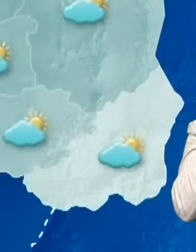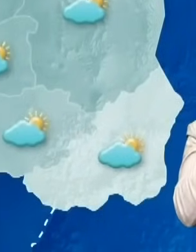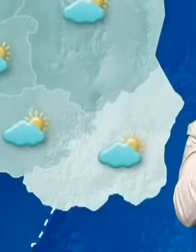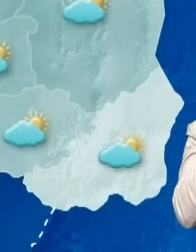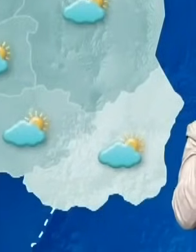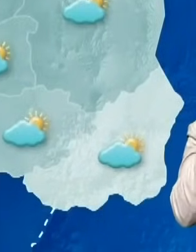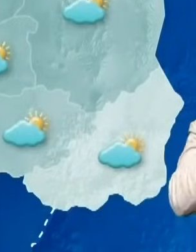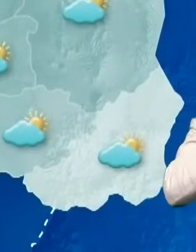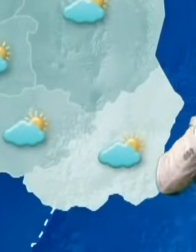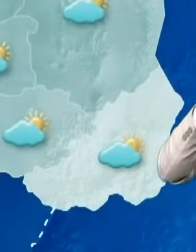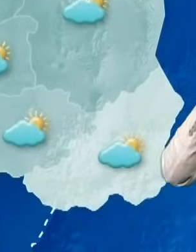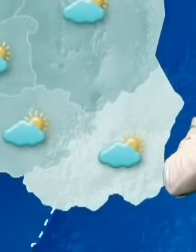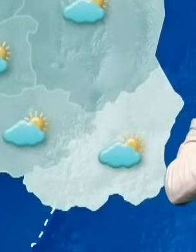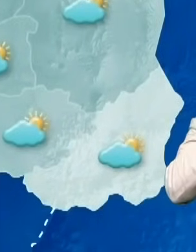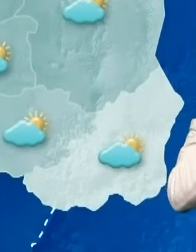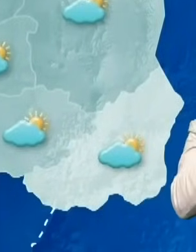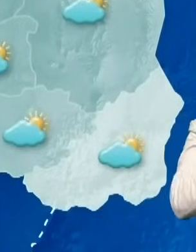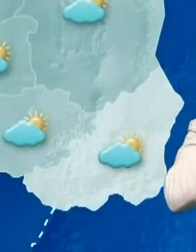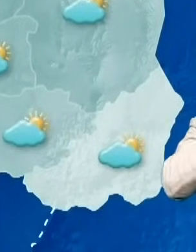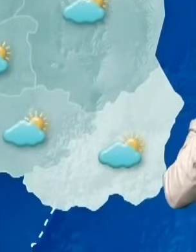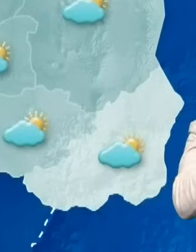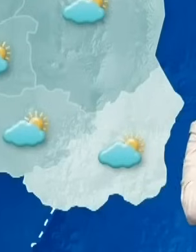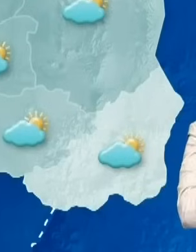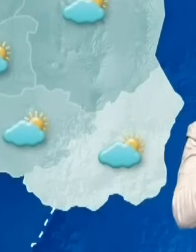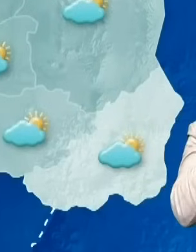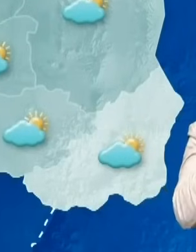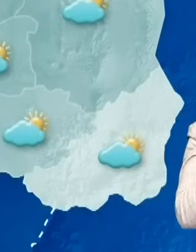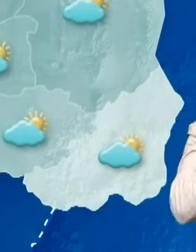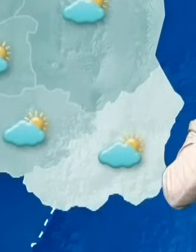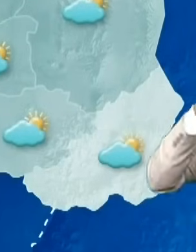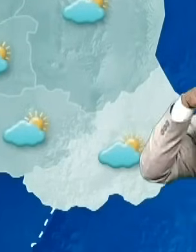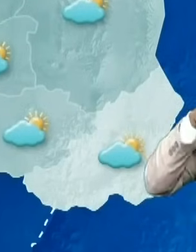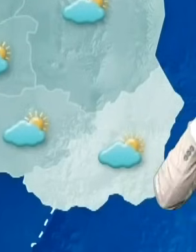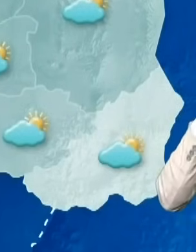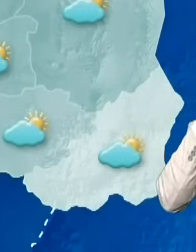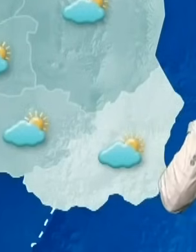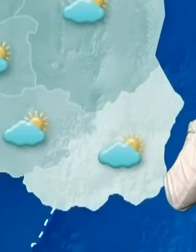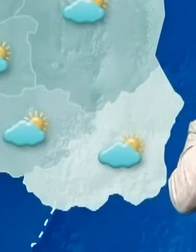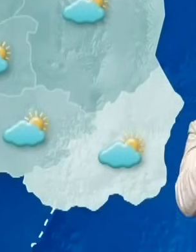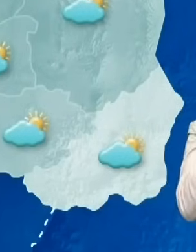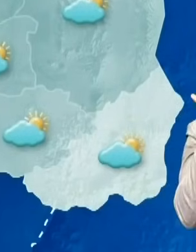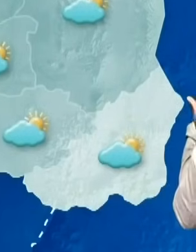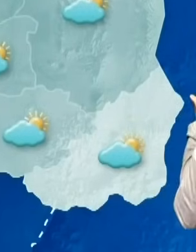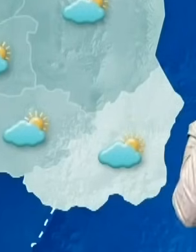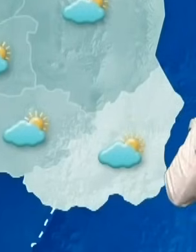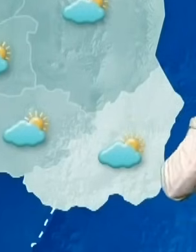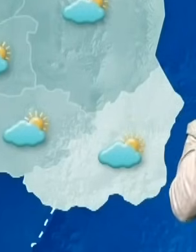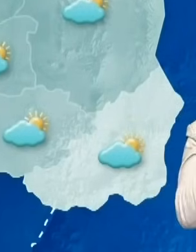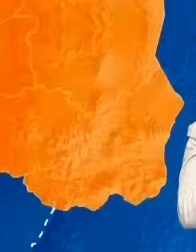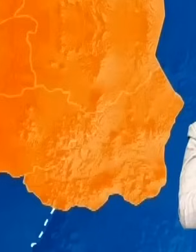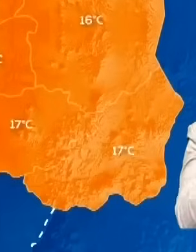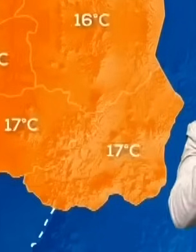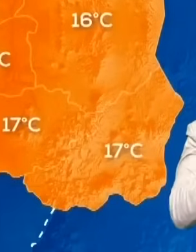ibicu byiganje mu turere twose tw'igihugu gusa nta mvura tuzabona mu masaha ya mu gitondo. Ubushyuhe buteganyijwe bwo